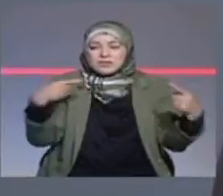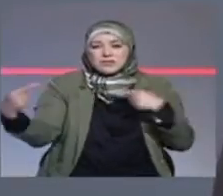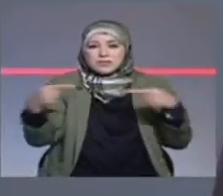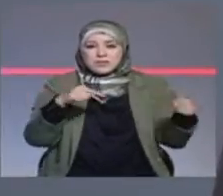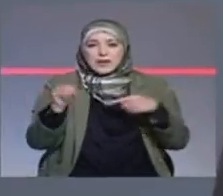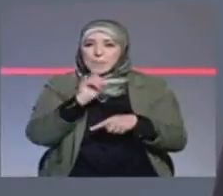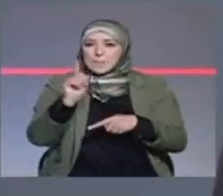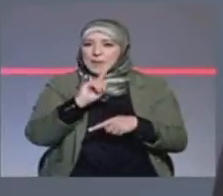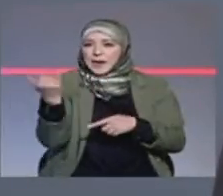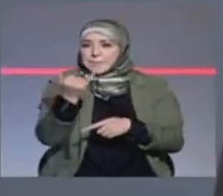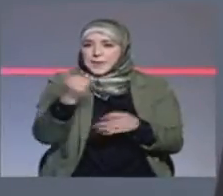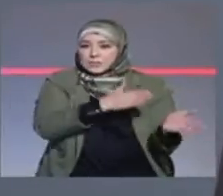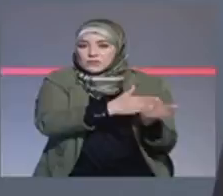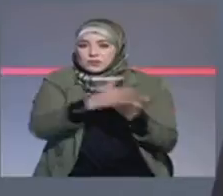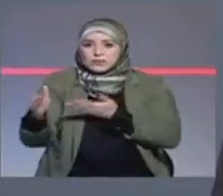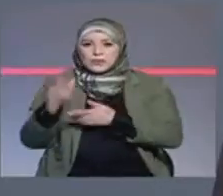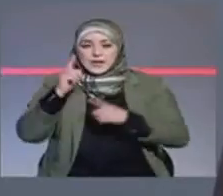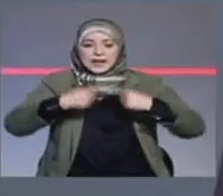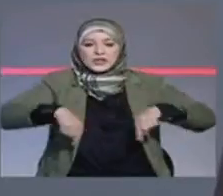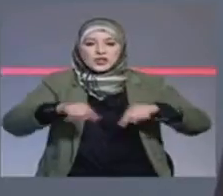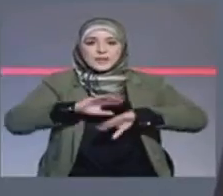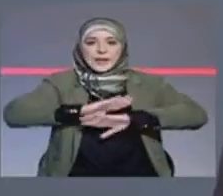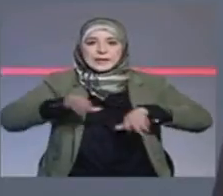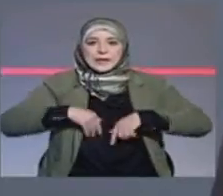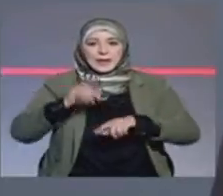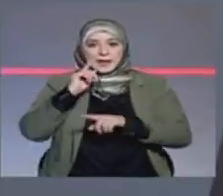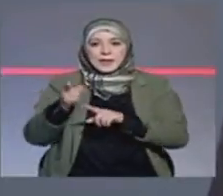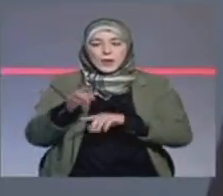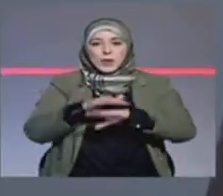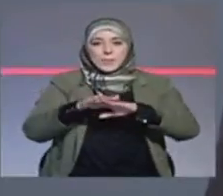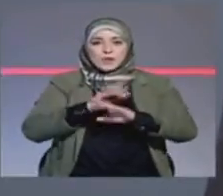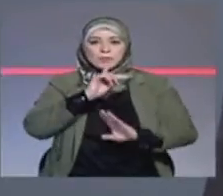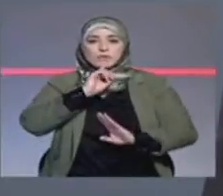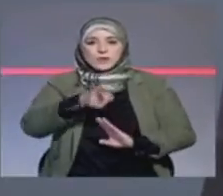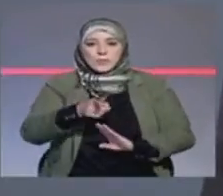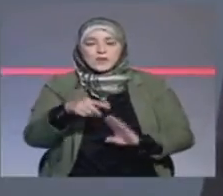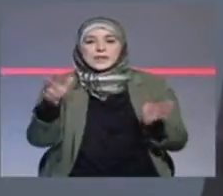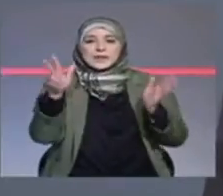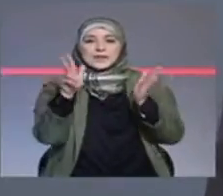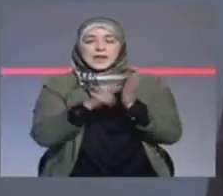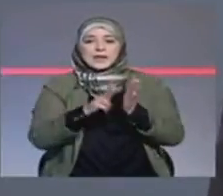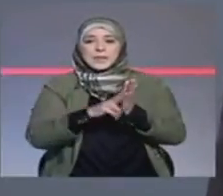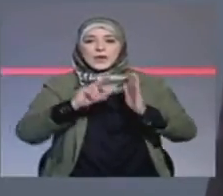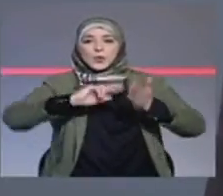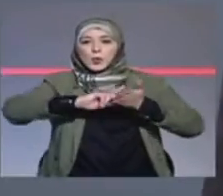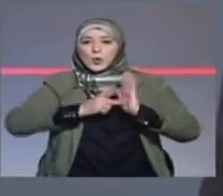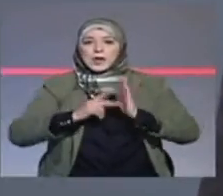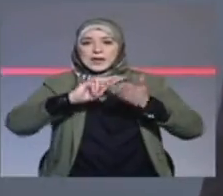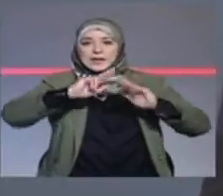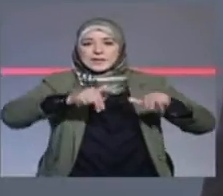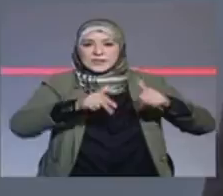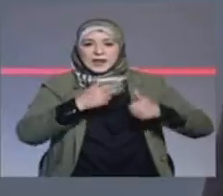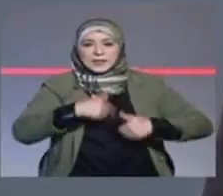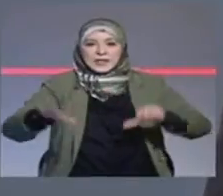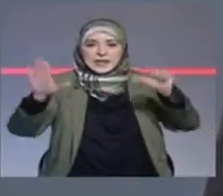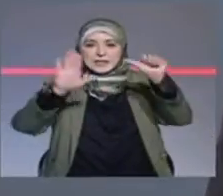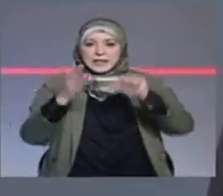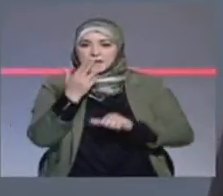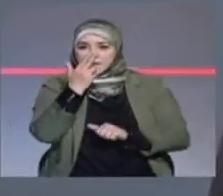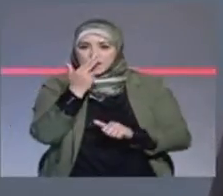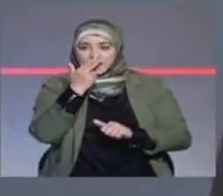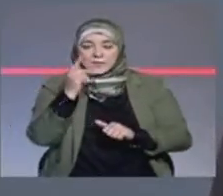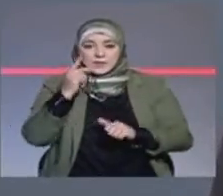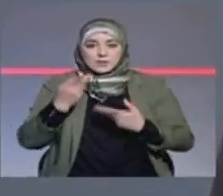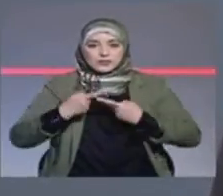حاجة له. هو الاجتماع الأخير اللي حول إصدار الأوامر التطبيقية لكل الاتفاقيات نتاع 6 فيفري،